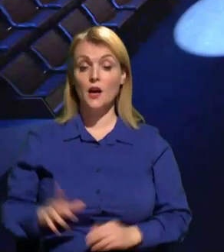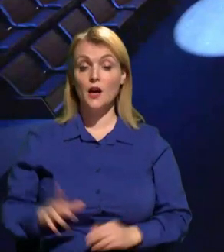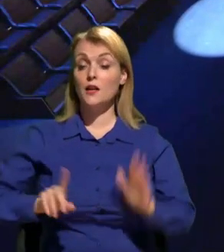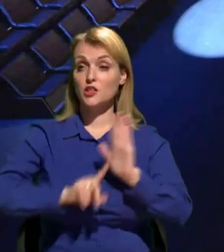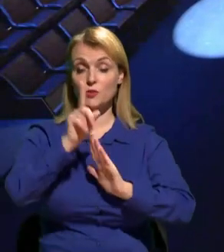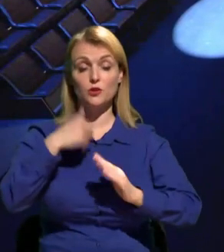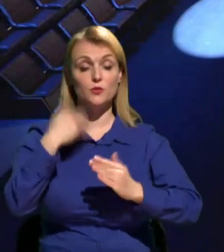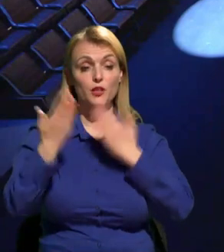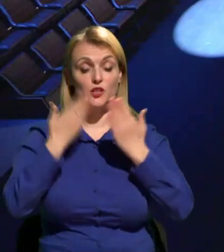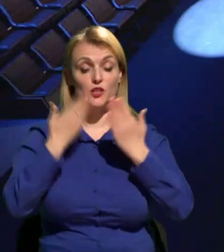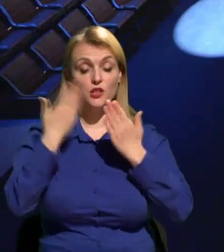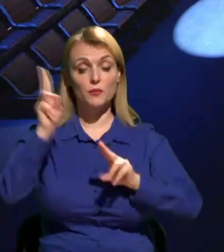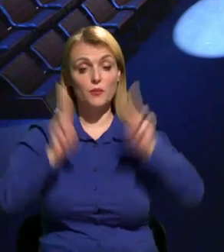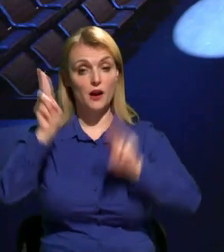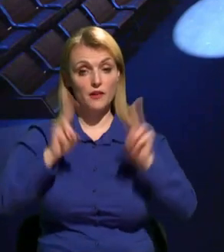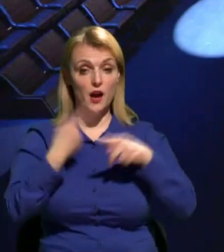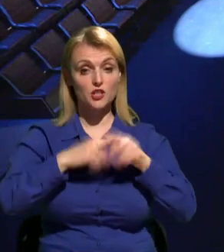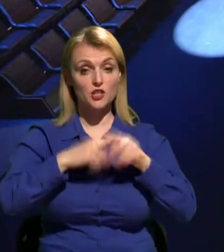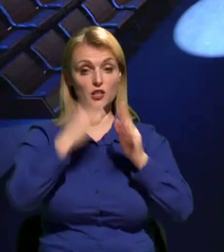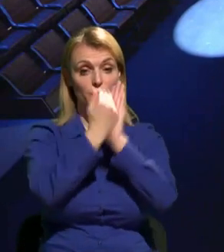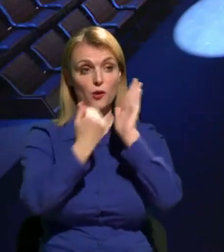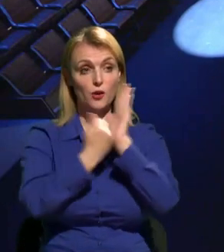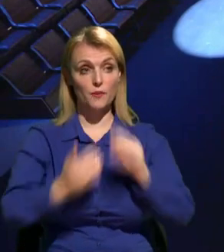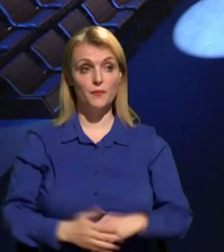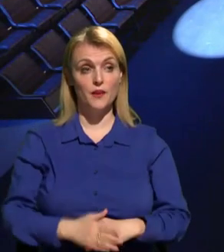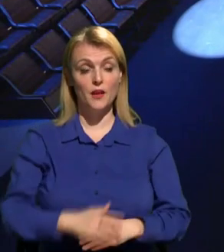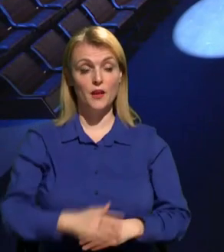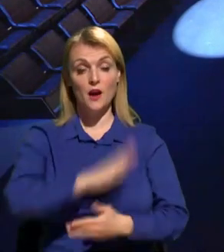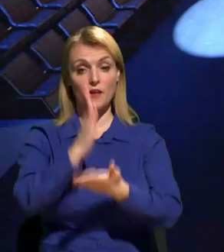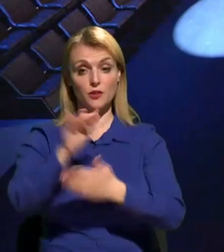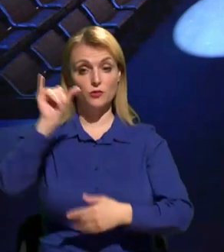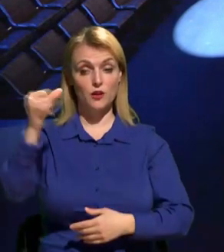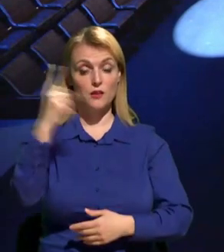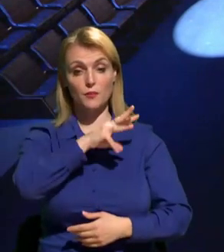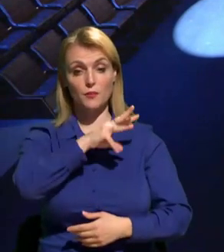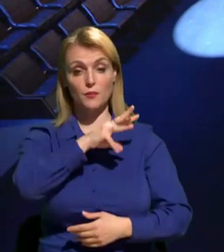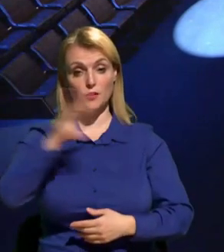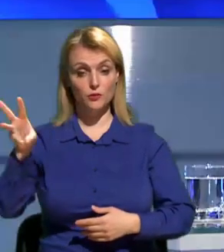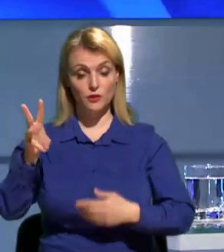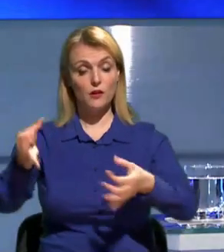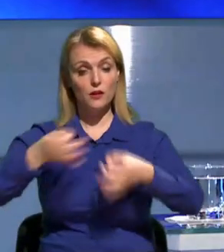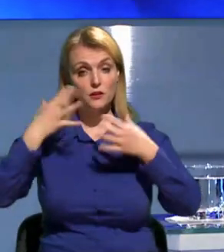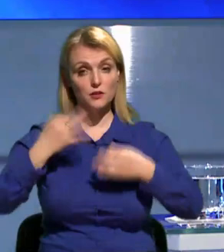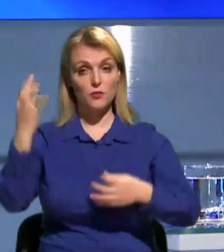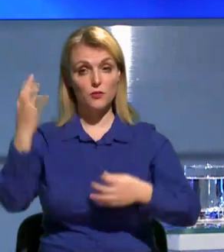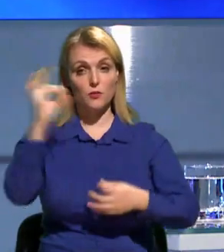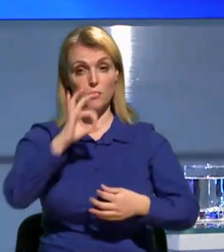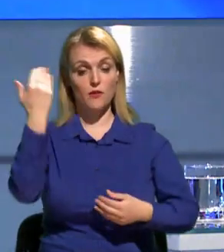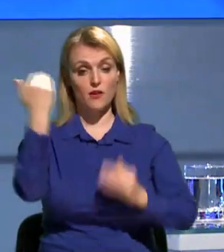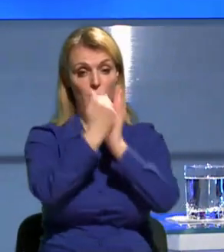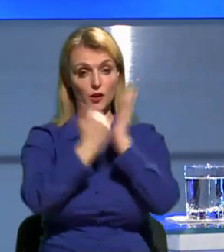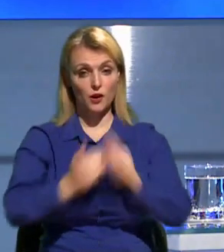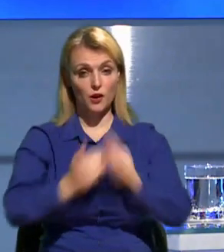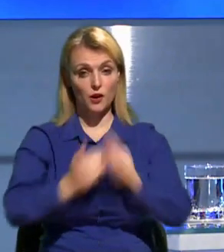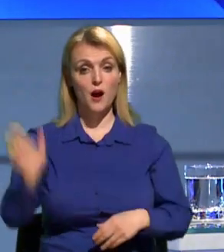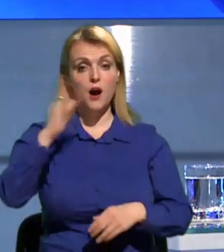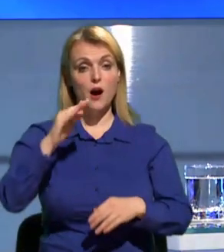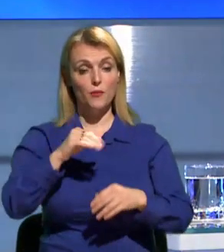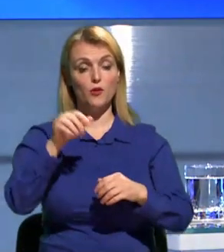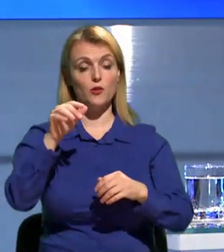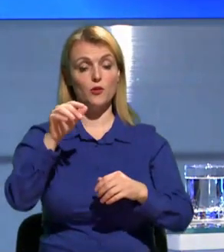este regulamentul dezbaterilor electorale. Așadar, aveți un minut pentru prezentarea platformei electorale, câte 8 minute pentru a răspunde